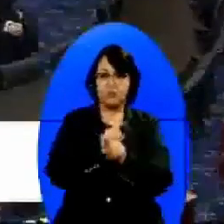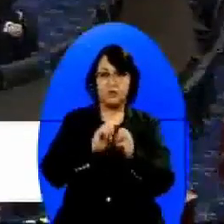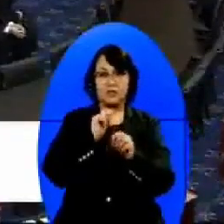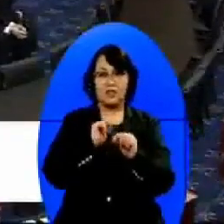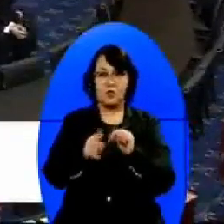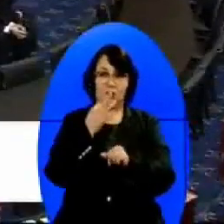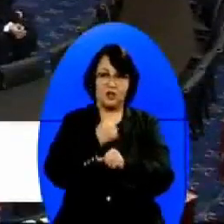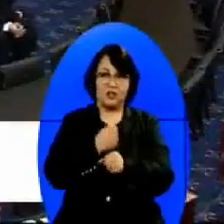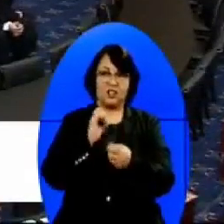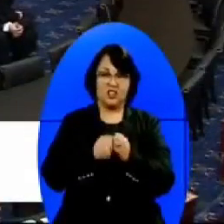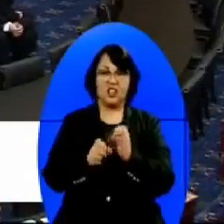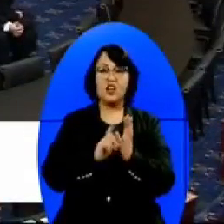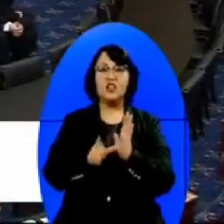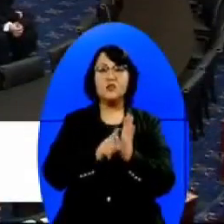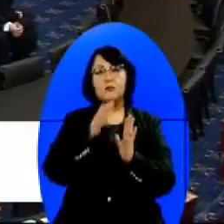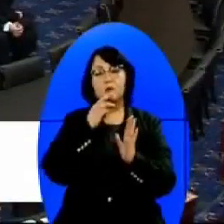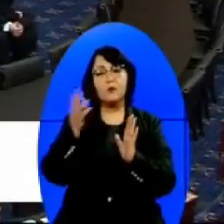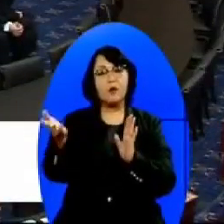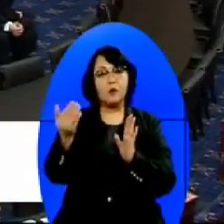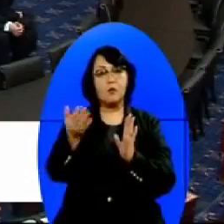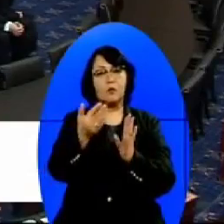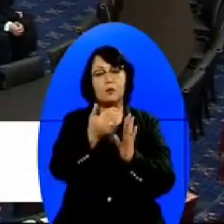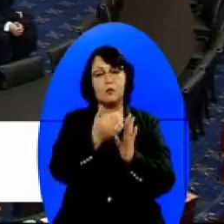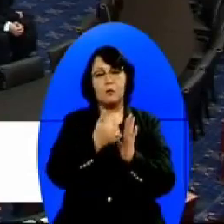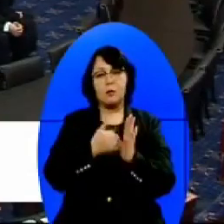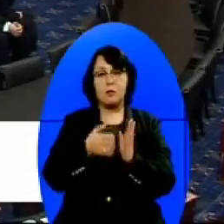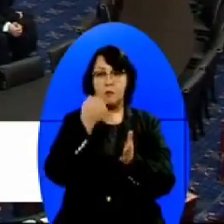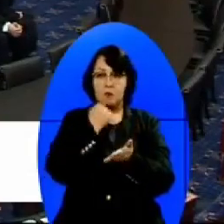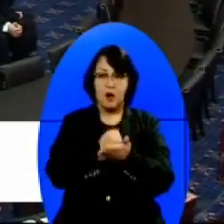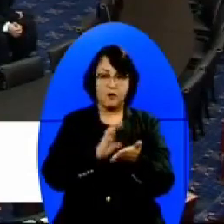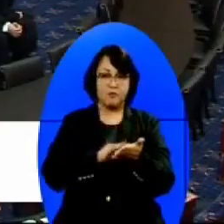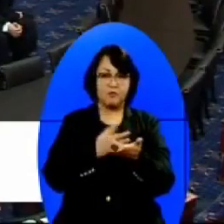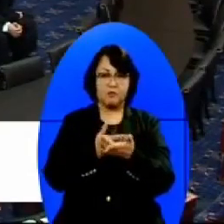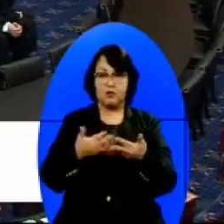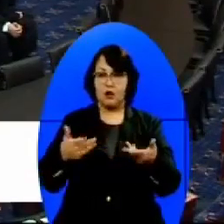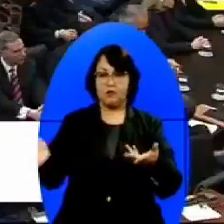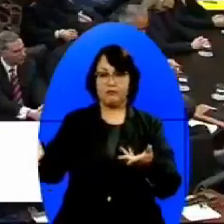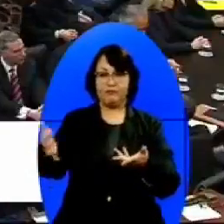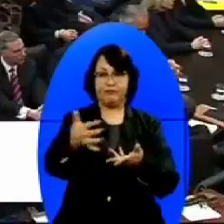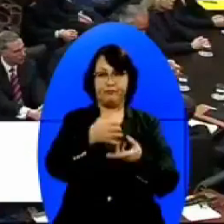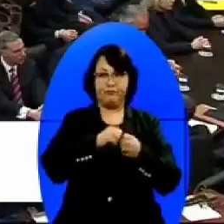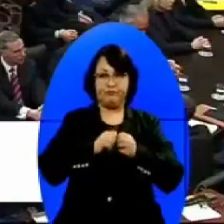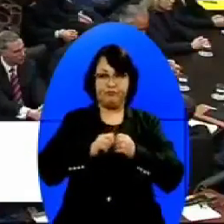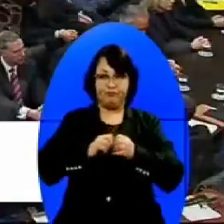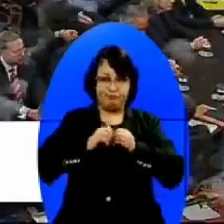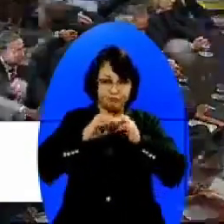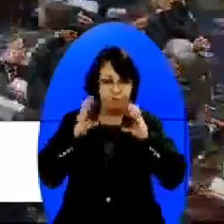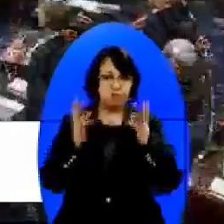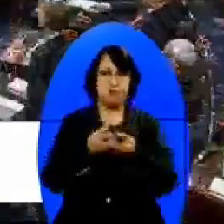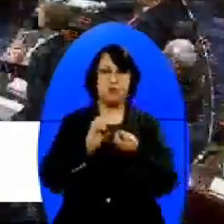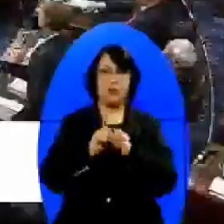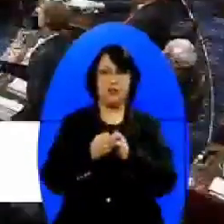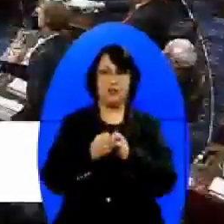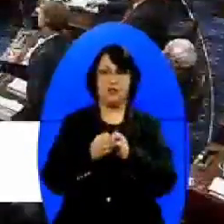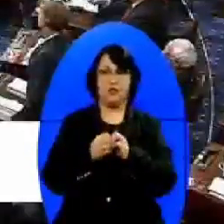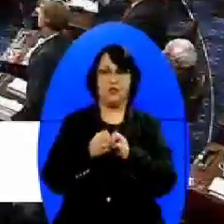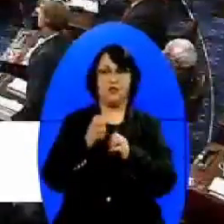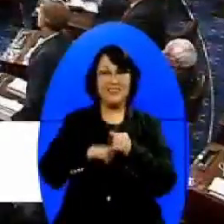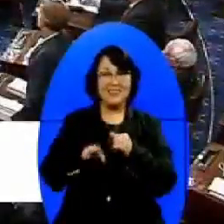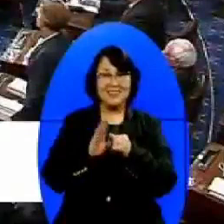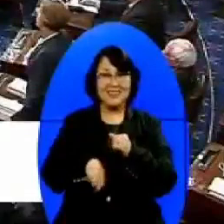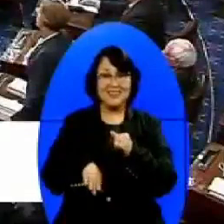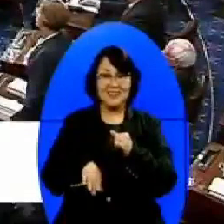ажиллагаагаа явуулж за гэрчүүдээс мэдүүлэг авах, нотлох баримтууд цуглуулах зэрэг өргөн цар хүрээтэй ажиллагааг бүхэл шатанд явуулж